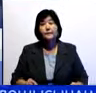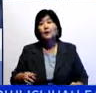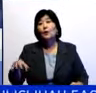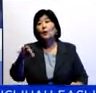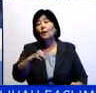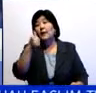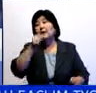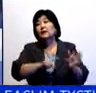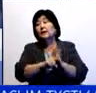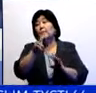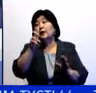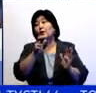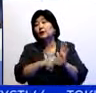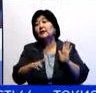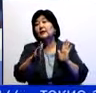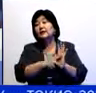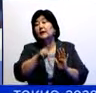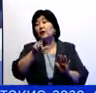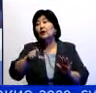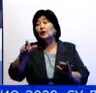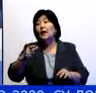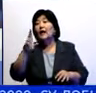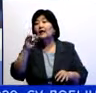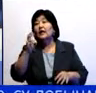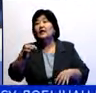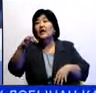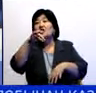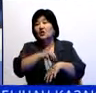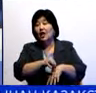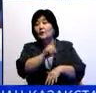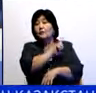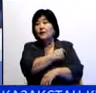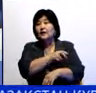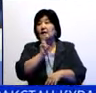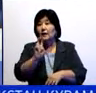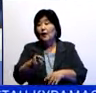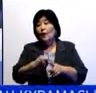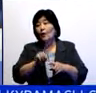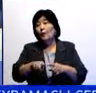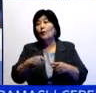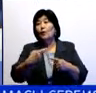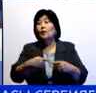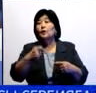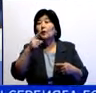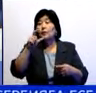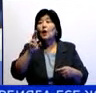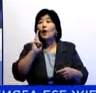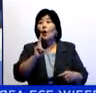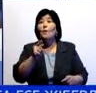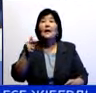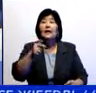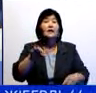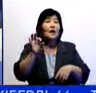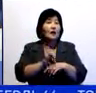Облыста жыл басынан бері 288 тұрғынды кене шағып медициналық көмекке жүгінген. Оның ішінде 11 адамның Конго қырым